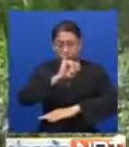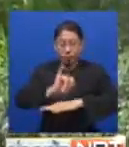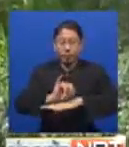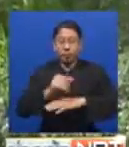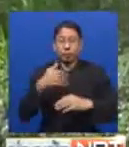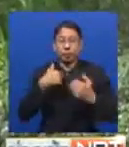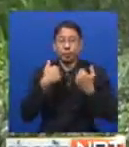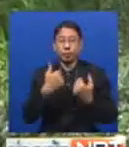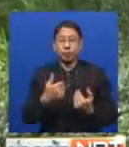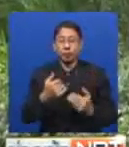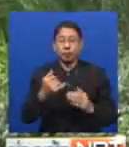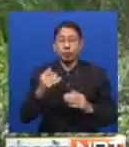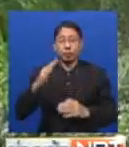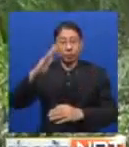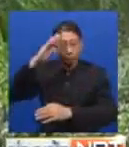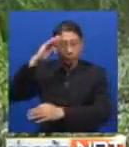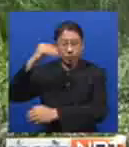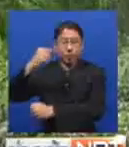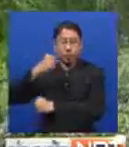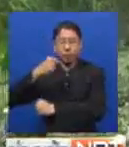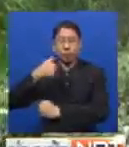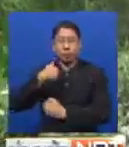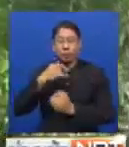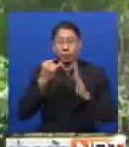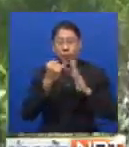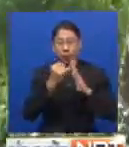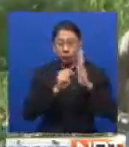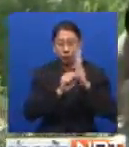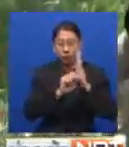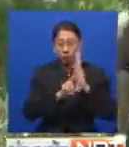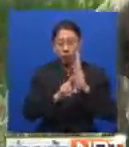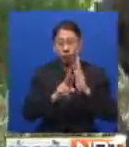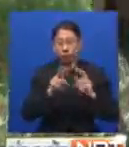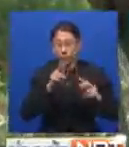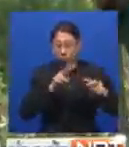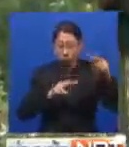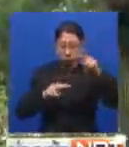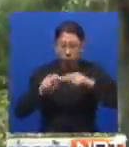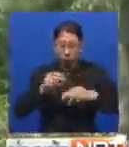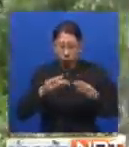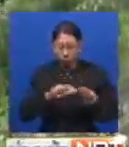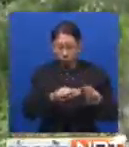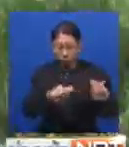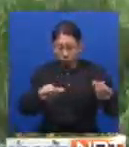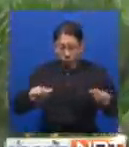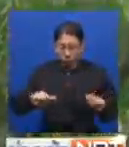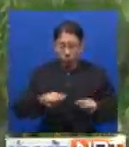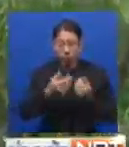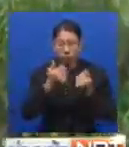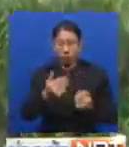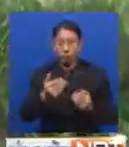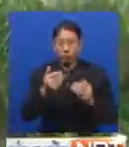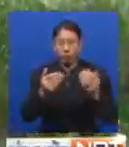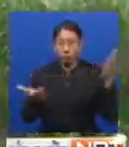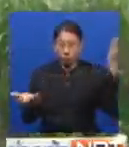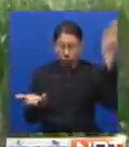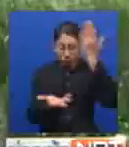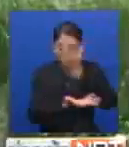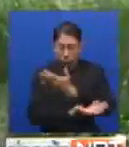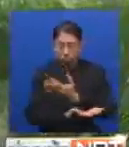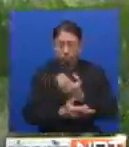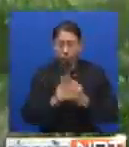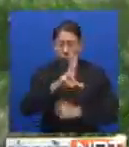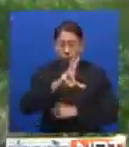รก็ตามค่ะจังหวัดทหารบกสุรินทร์กำลังเร่งตรวจสอบการบุกรุกพื้นที่ป่าสงวนที่มีพื้นที่กินเข้าไปกว่า